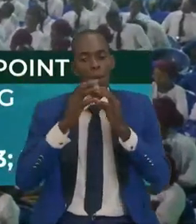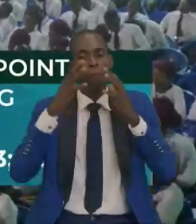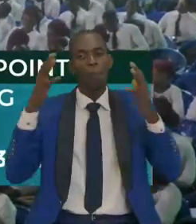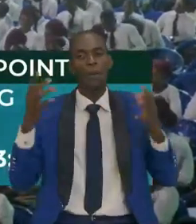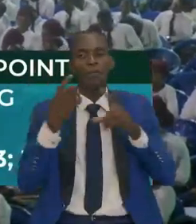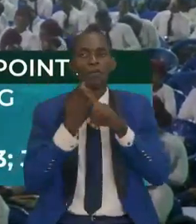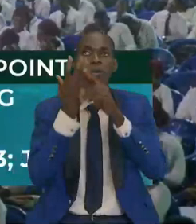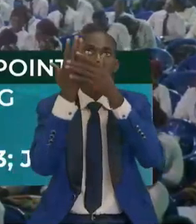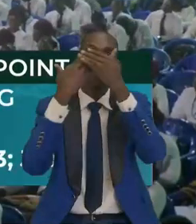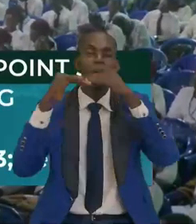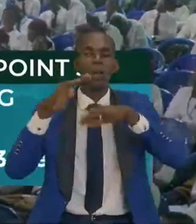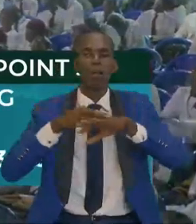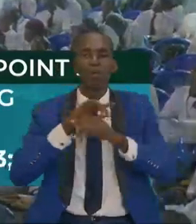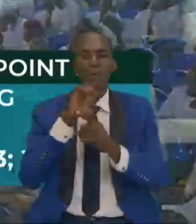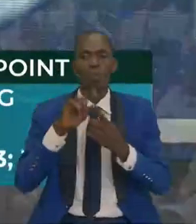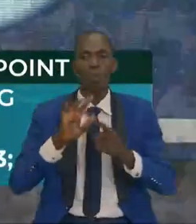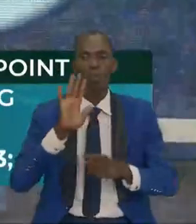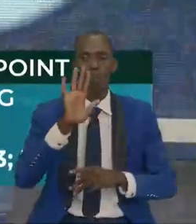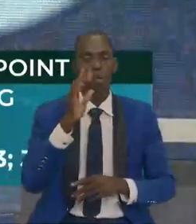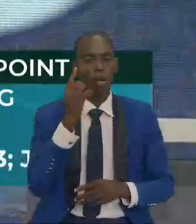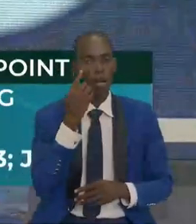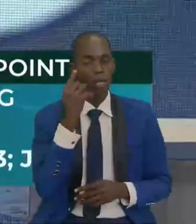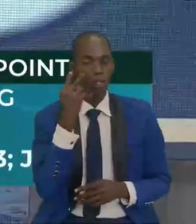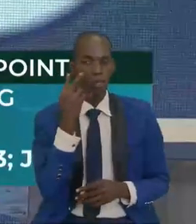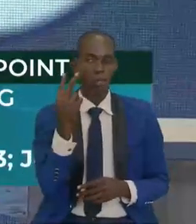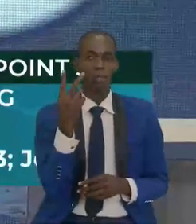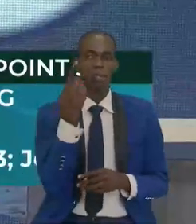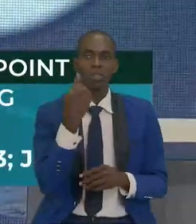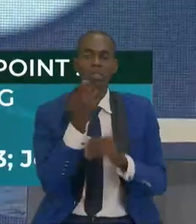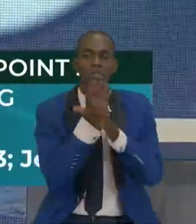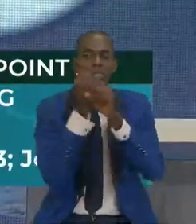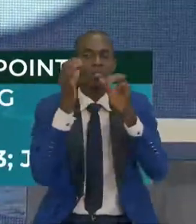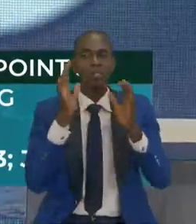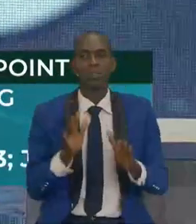lorsque vos yeux voient celui qui a apporté l'abondance du ciel,